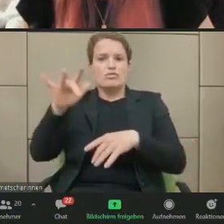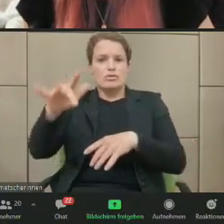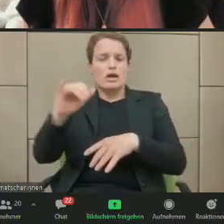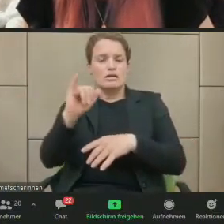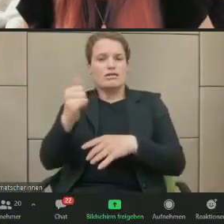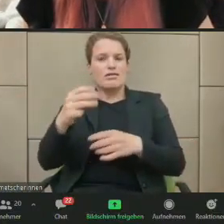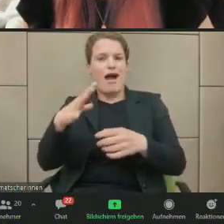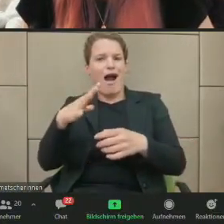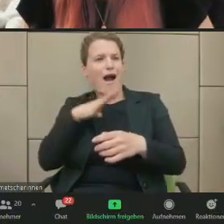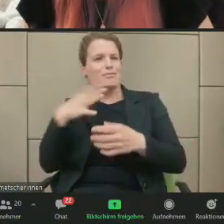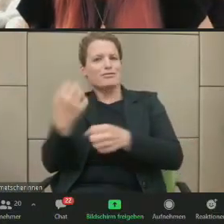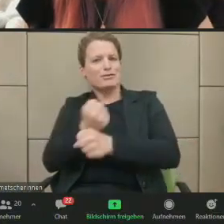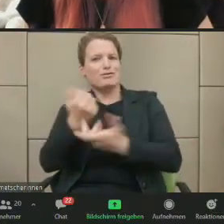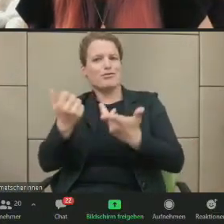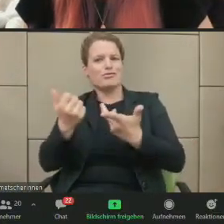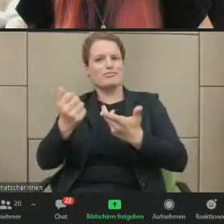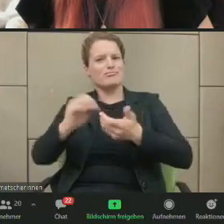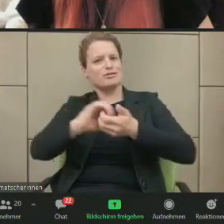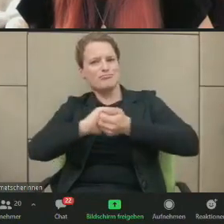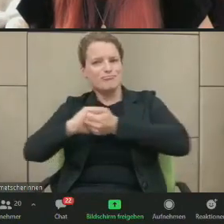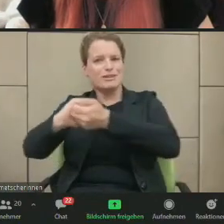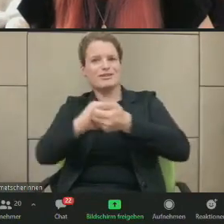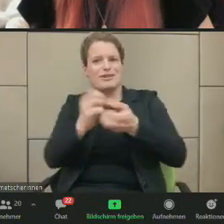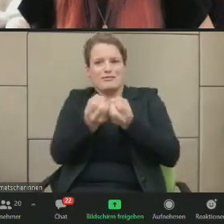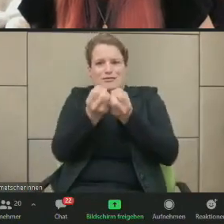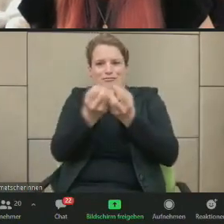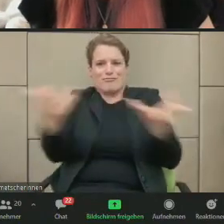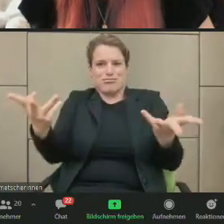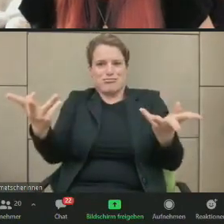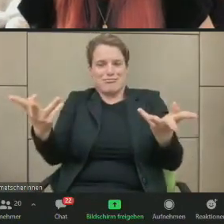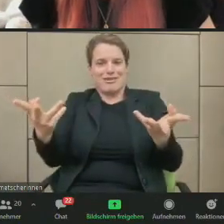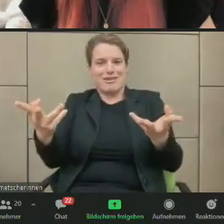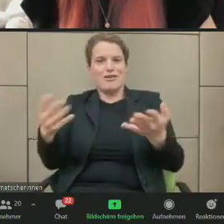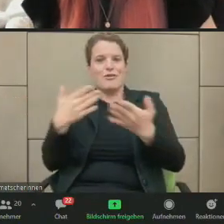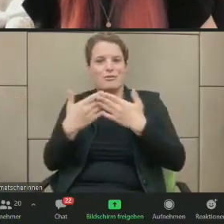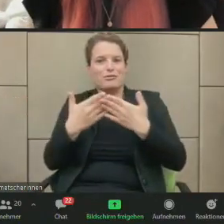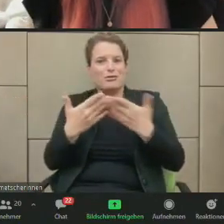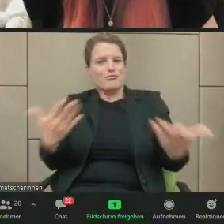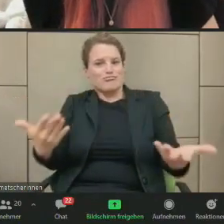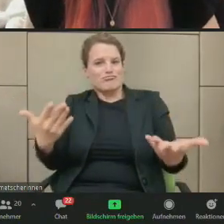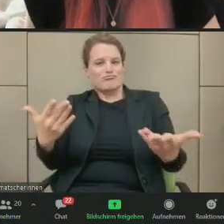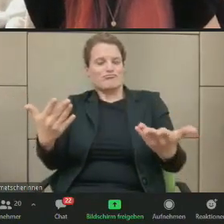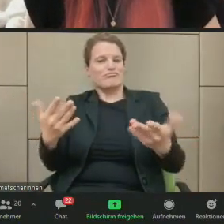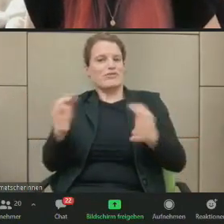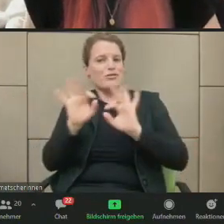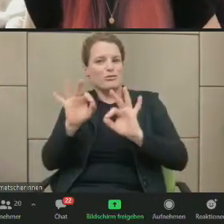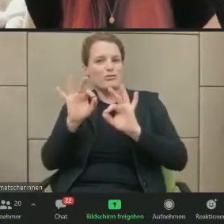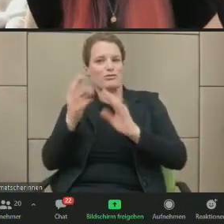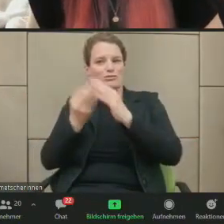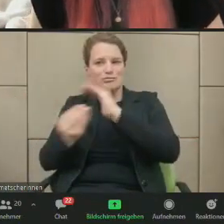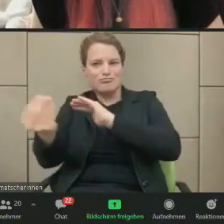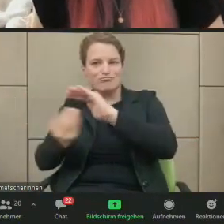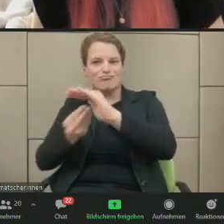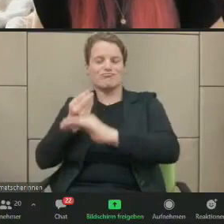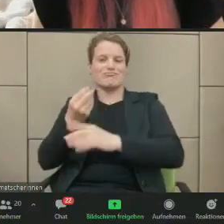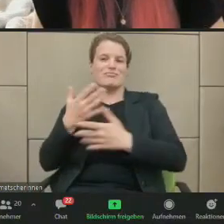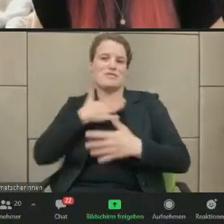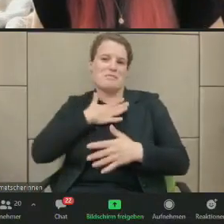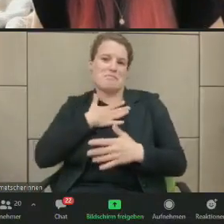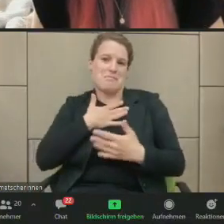alle Teil einer vielfältigen und lebendigen Gesellschaft. Das ist mein grundsätzlicher